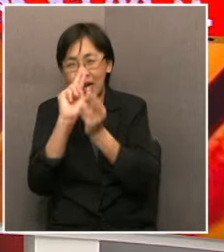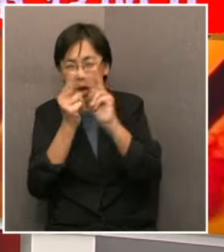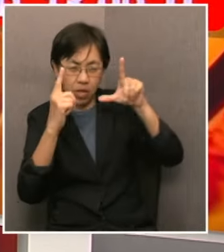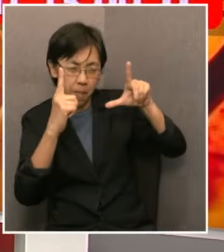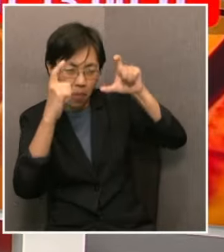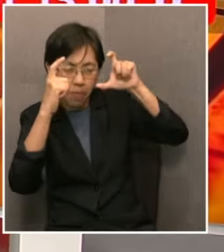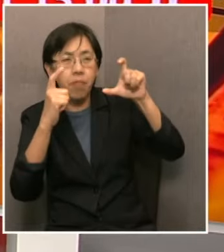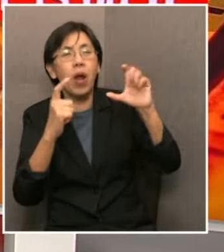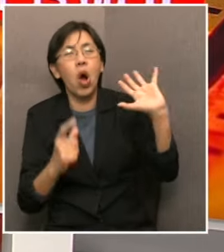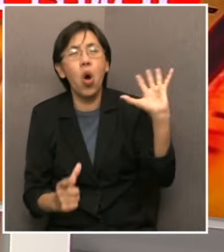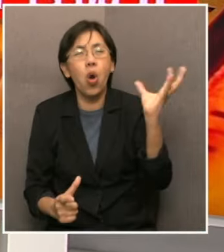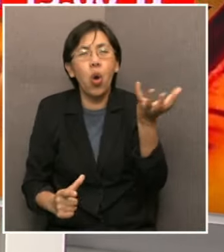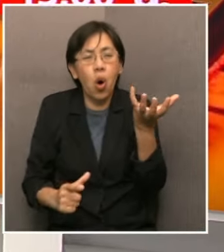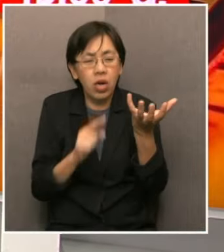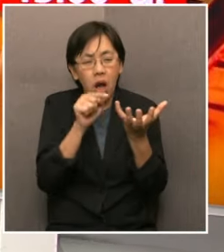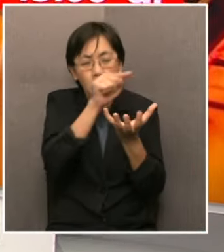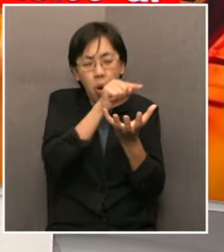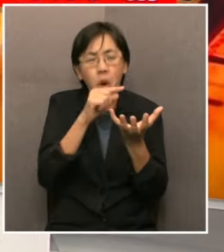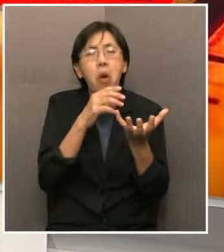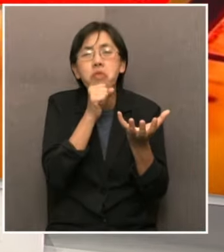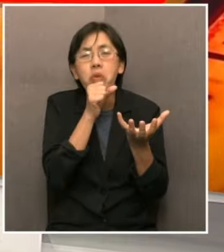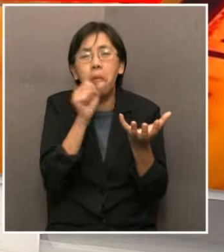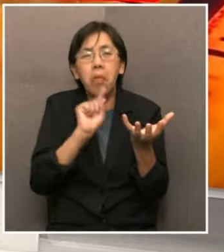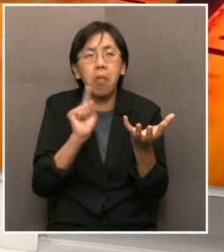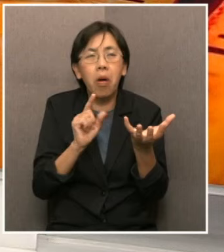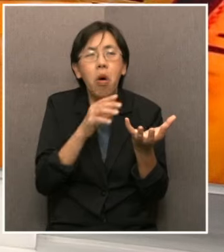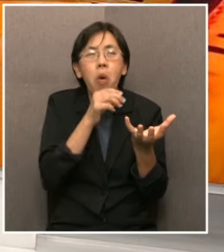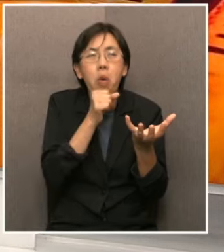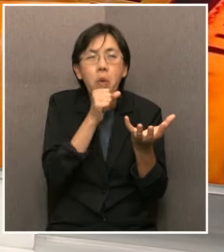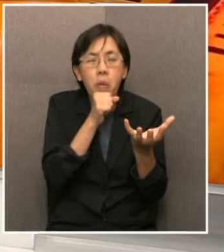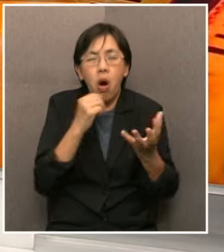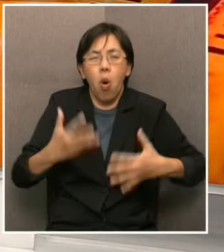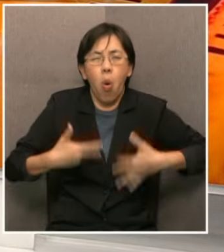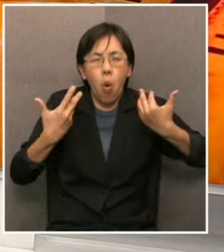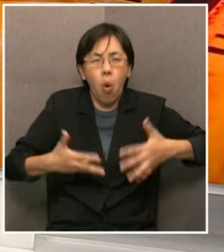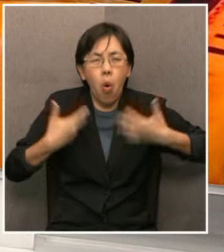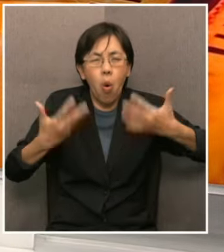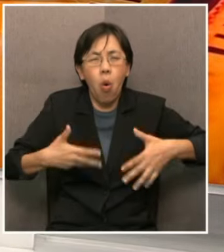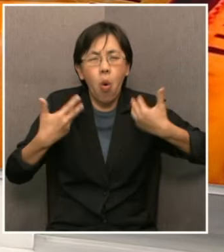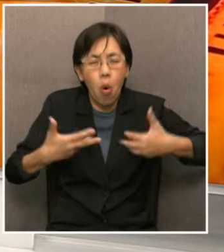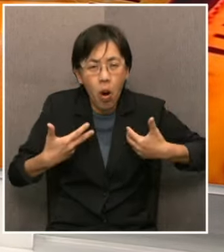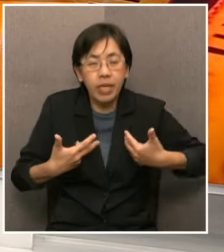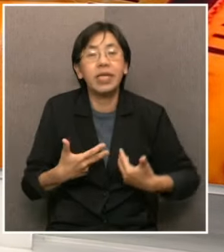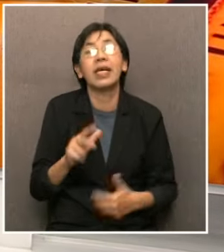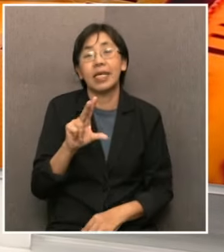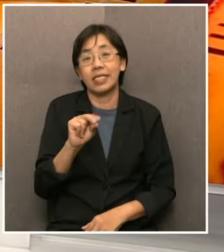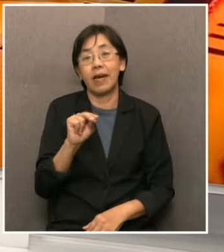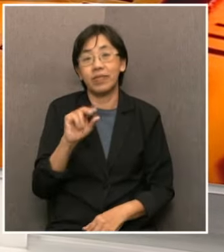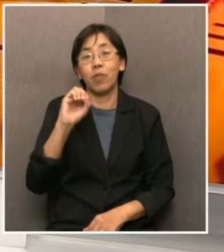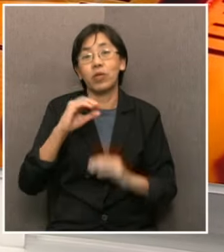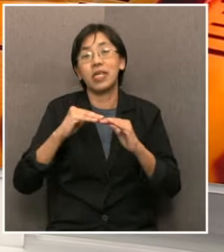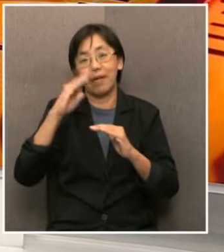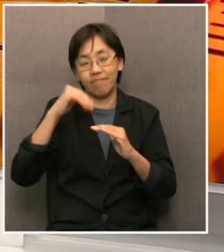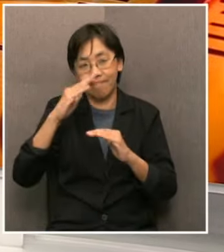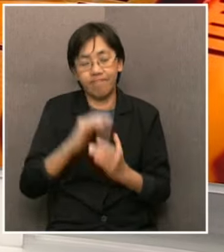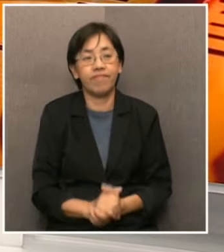ปกฝลุมโกใบนี้สส้มส้มก็จะเป็นลัษณะอากาศที่มีอนหภูมิมากกวา 30 องศาเซเซีส